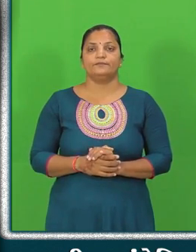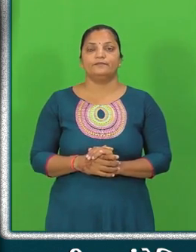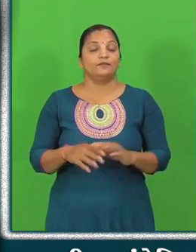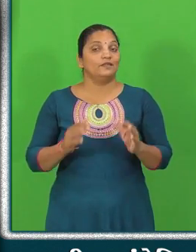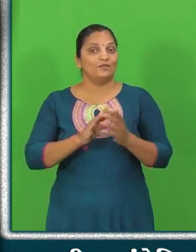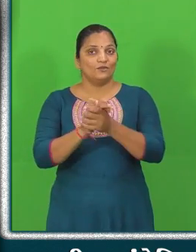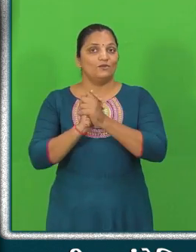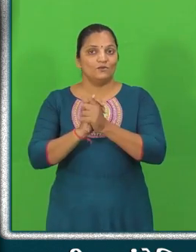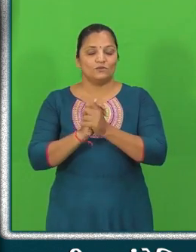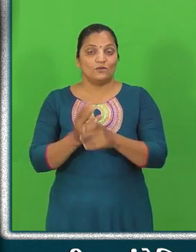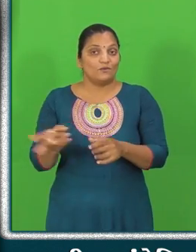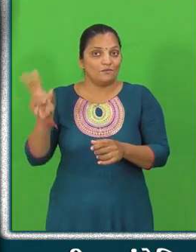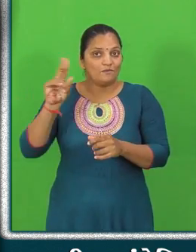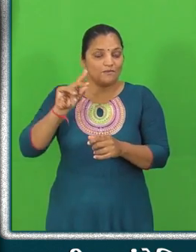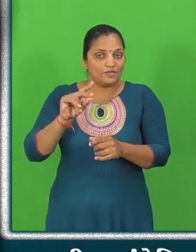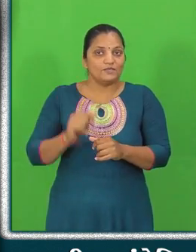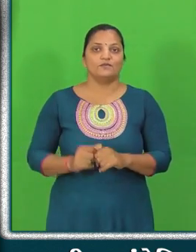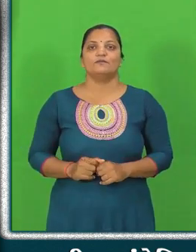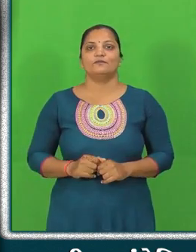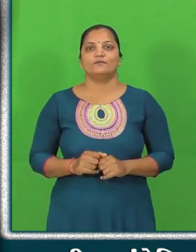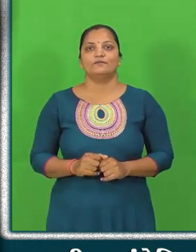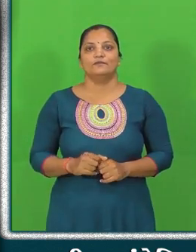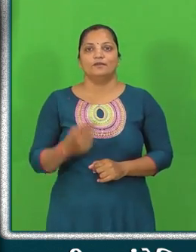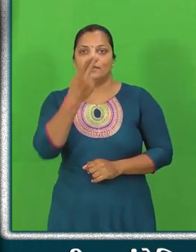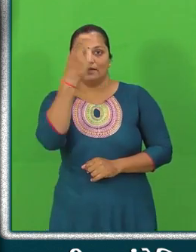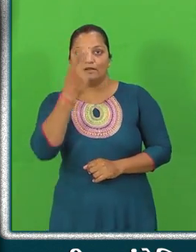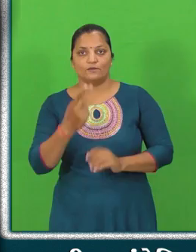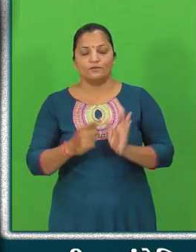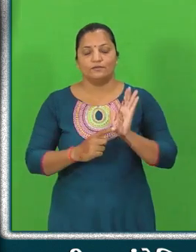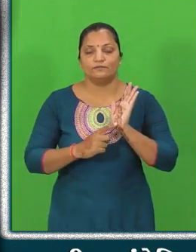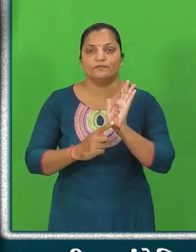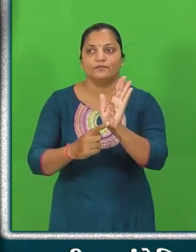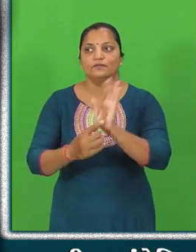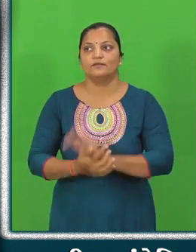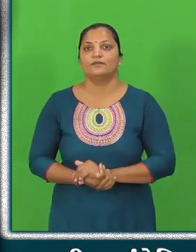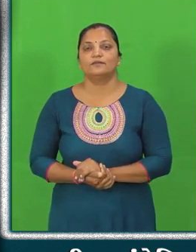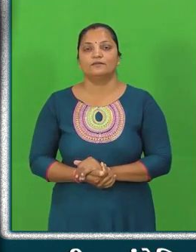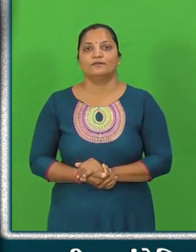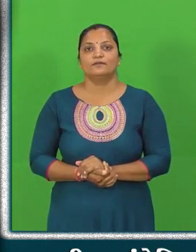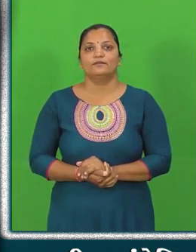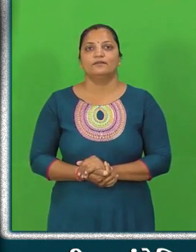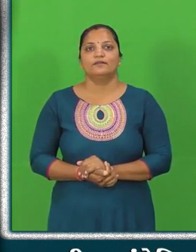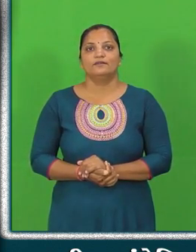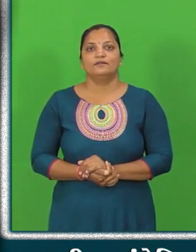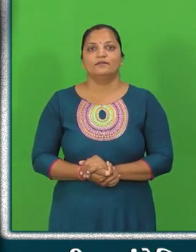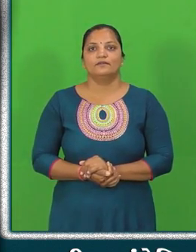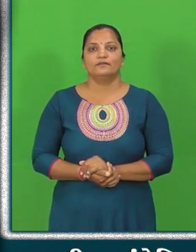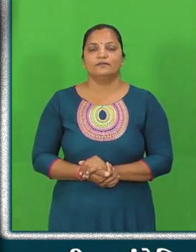તો મિત્રો, આપણે ફરીથી એ વસ્તુને જોઈ લઈએ, અહીંયા